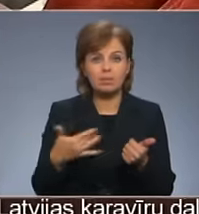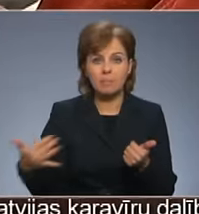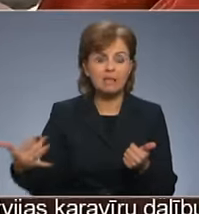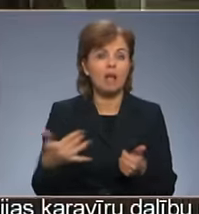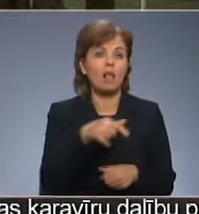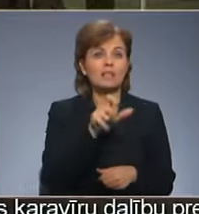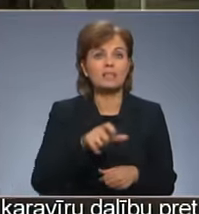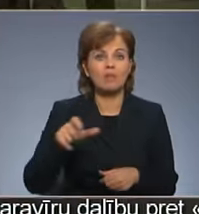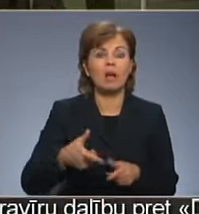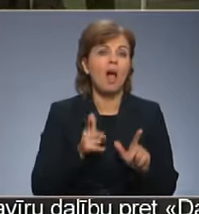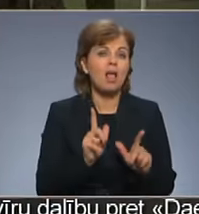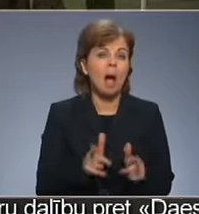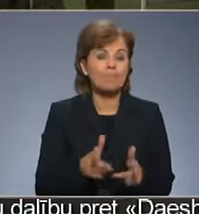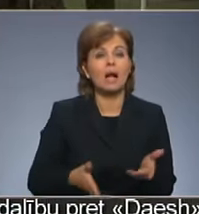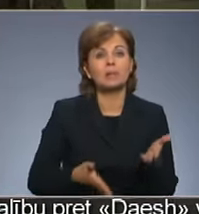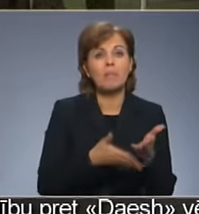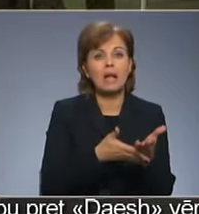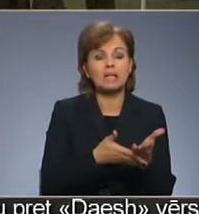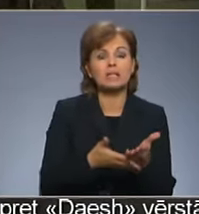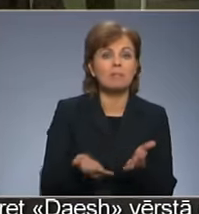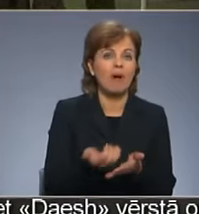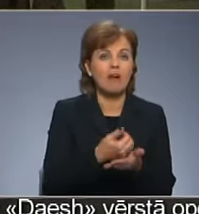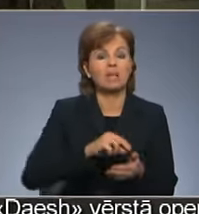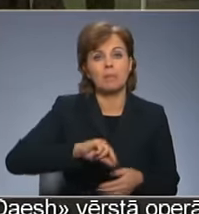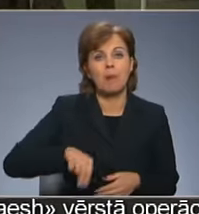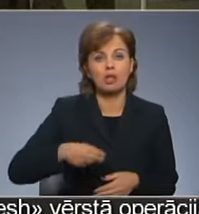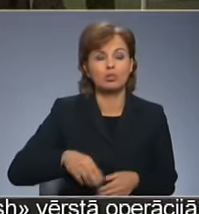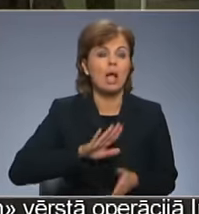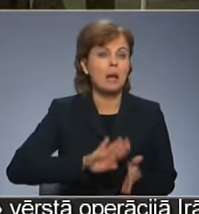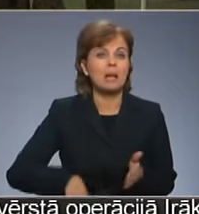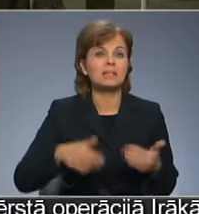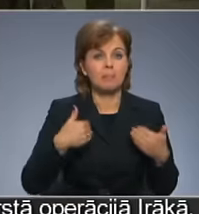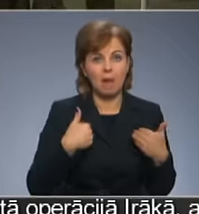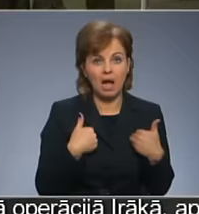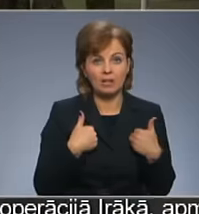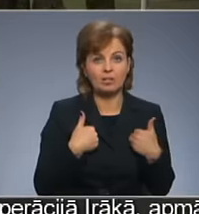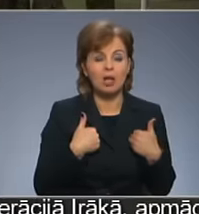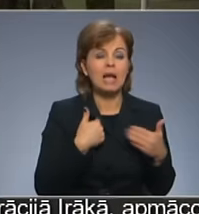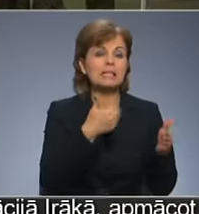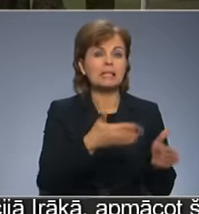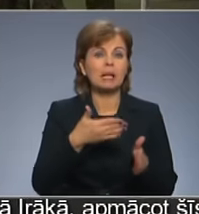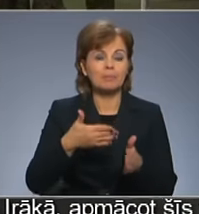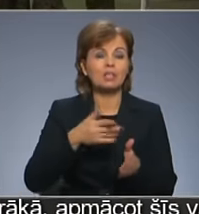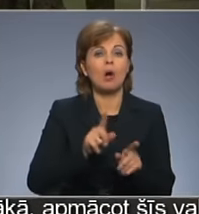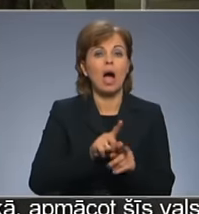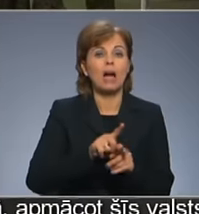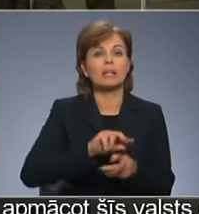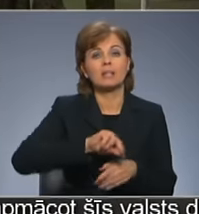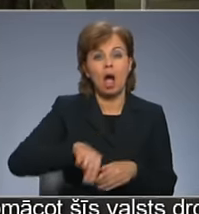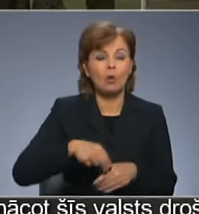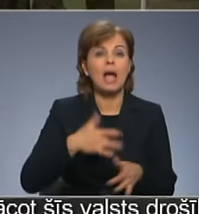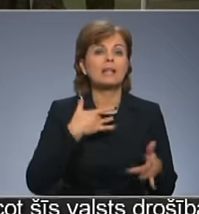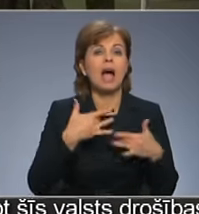kas labprātīgi palīdzēja vākt parakstus. Bez manis vēl. Slimnicā vāc parakstus,